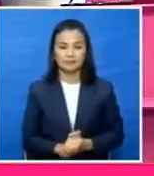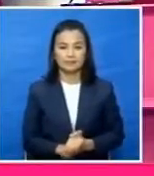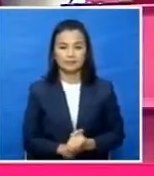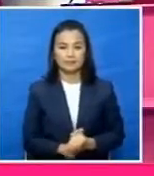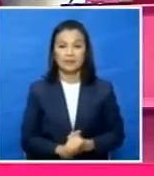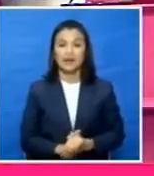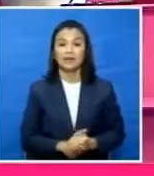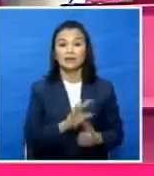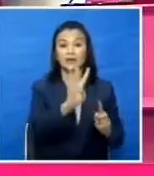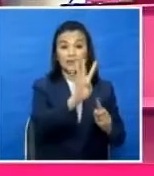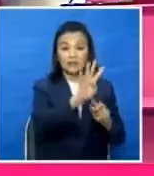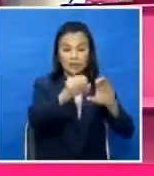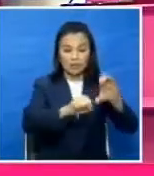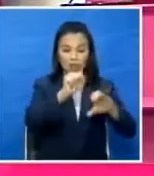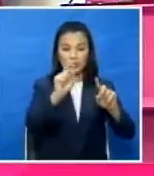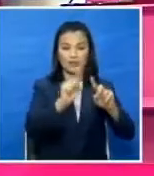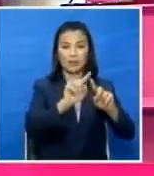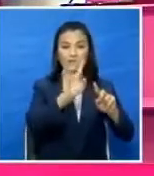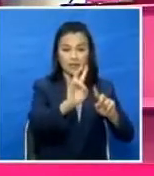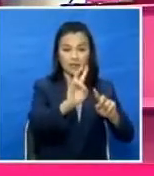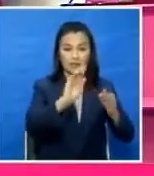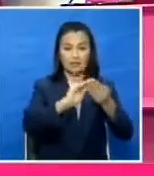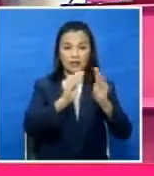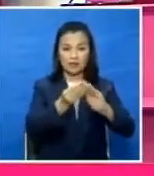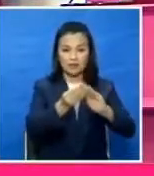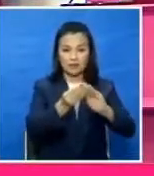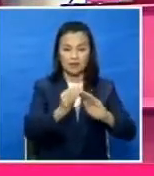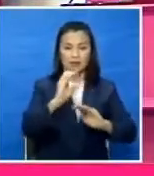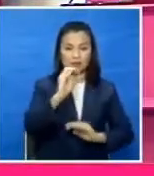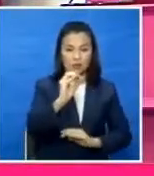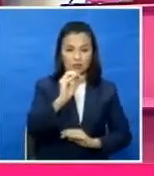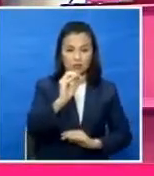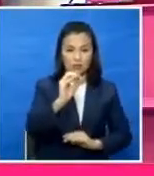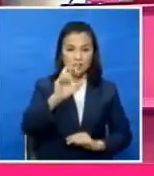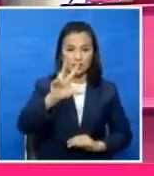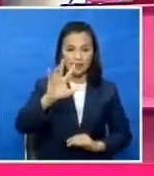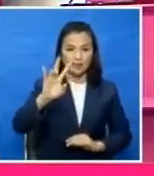อันดับที่4หมุนครั้งที่7เลขที่ออก